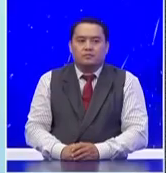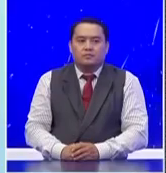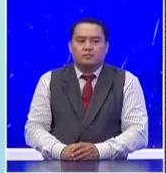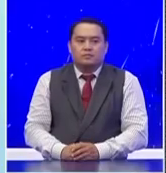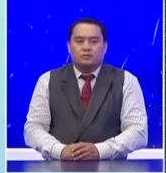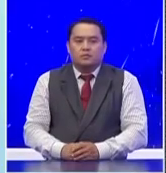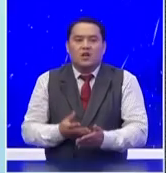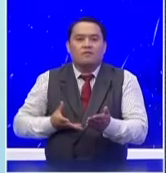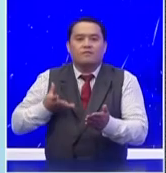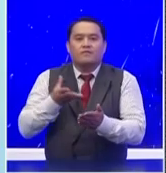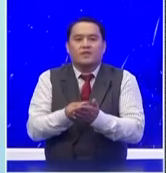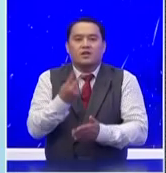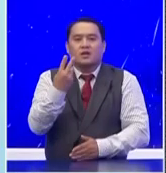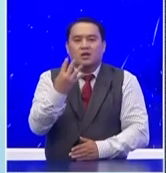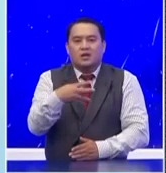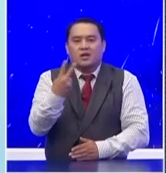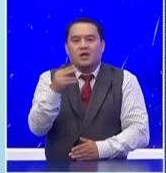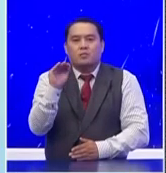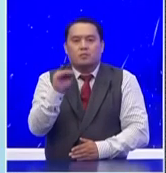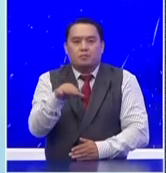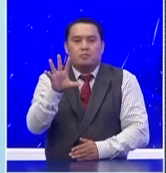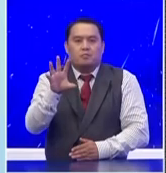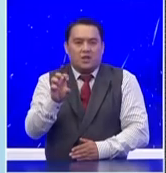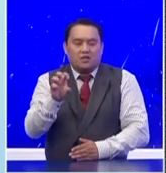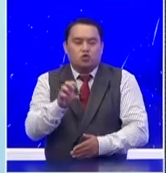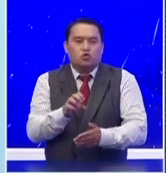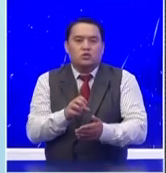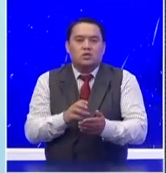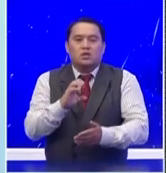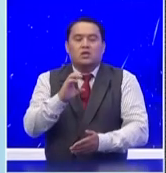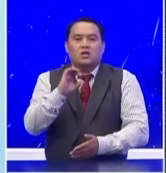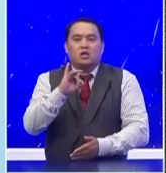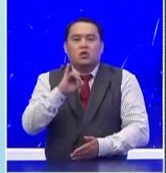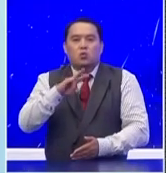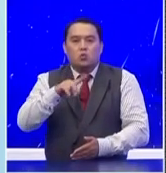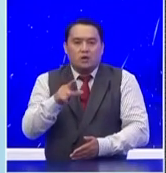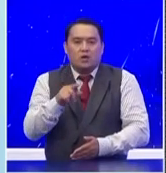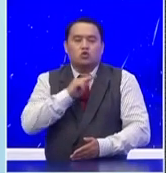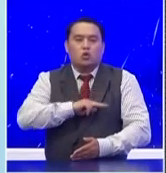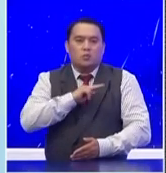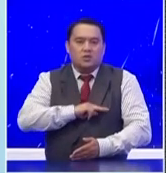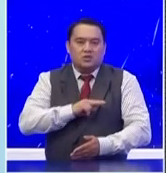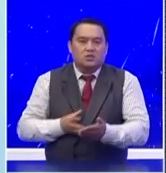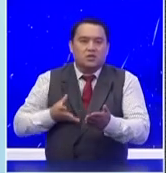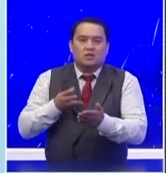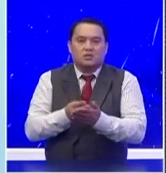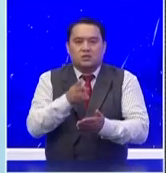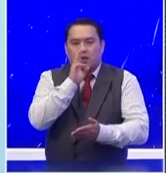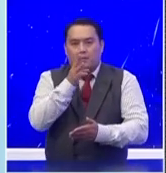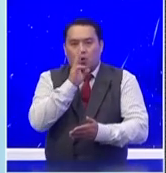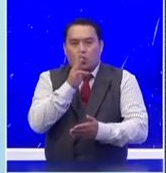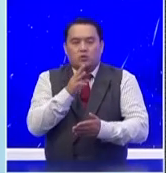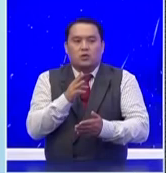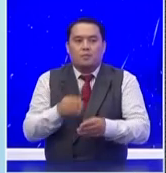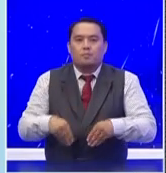Вот эта выплата 42500 теңге. Шілде айына тағайындалған әлеуметтік төлем жалдамалы жұмысшыларын ақысыз еңбек демалысына жіберген